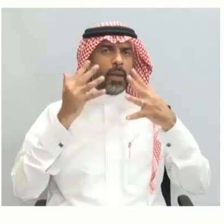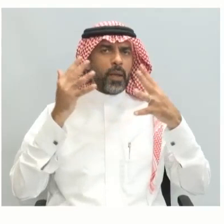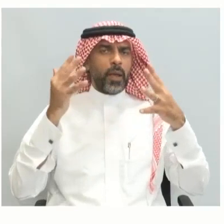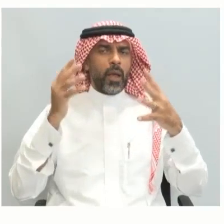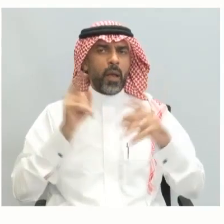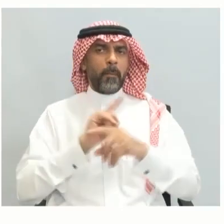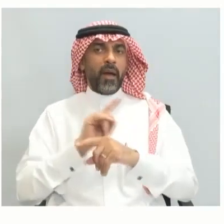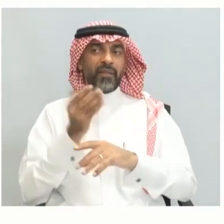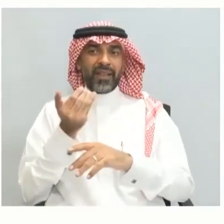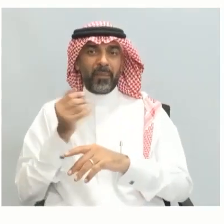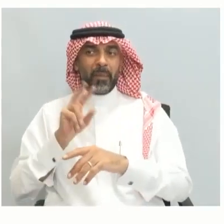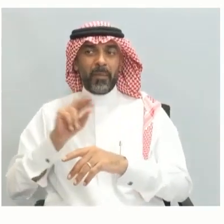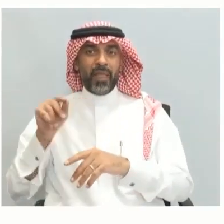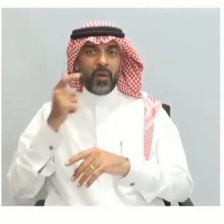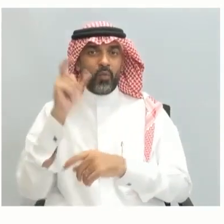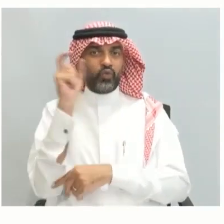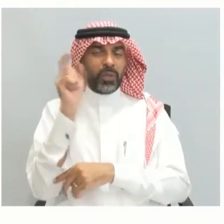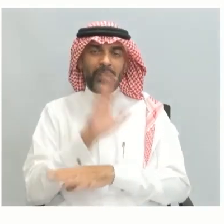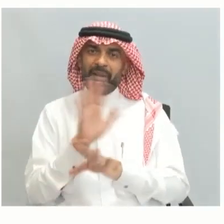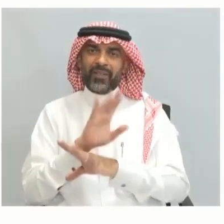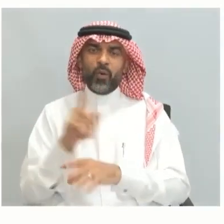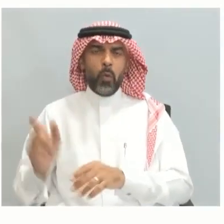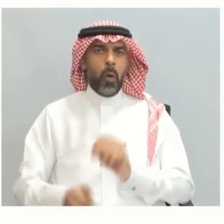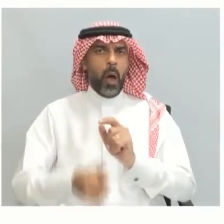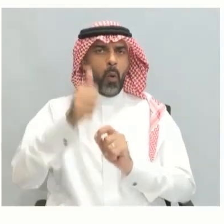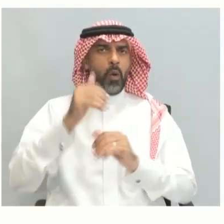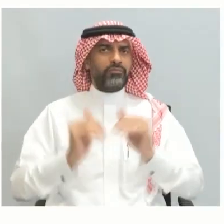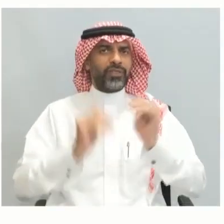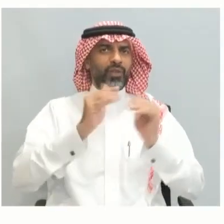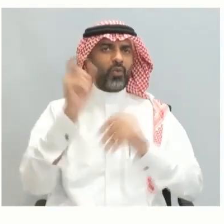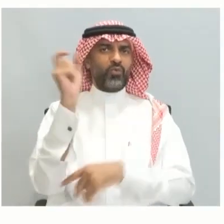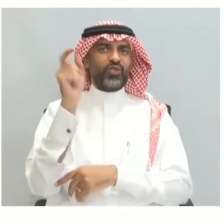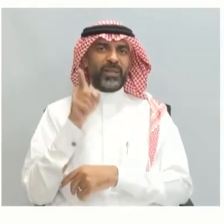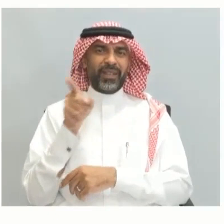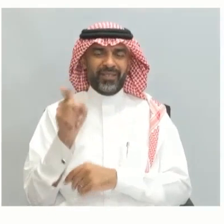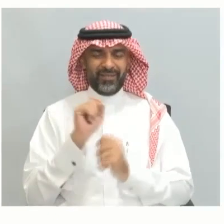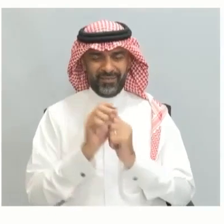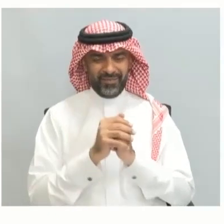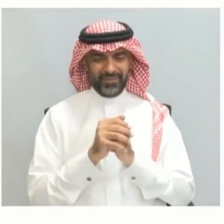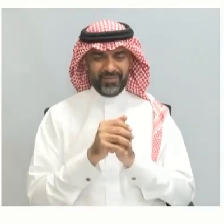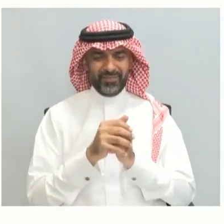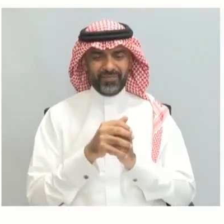يسبقهم احد في ذلك الوقت ومن قام في ذلك هم ال